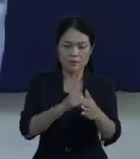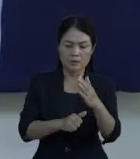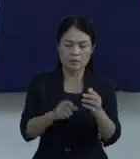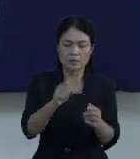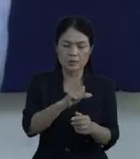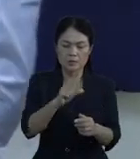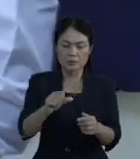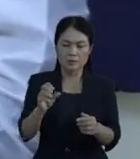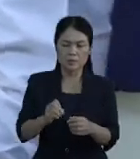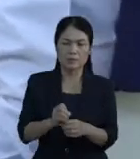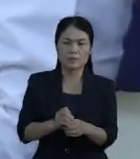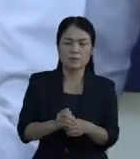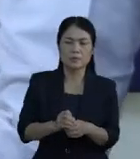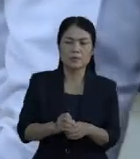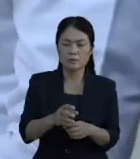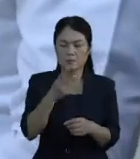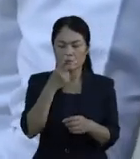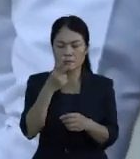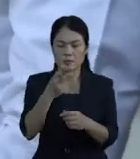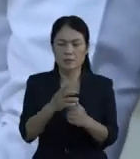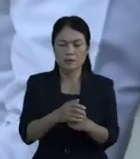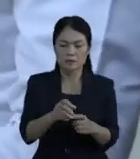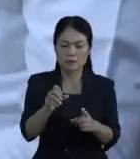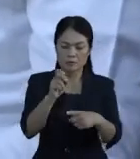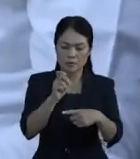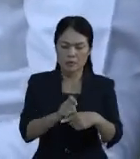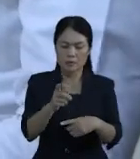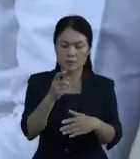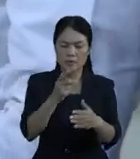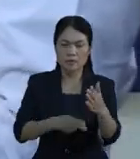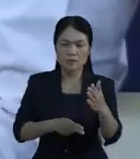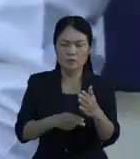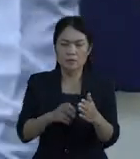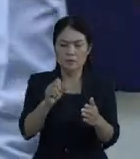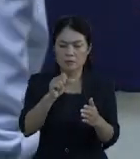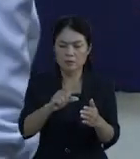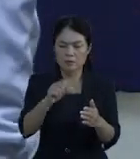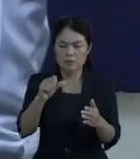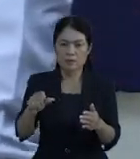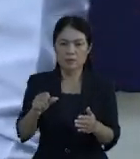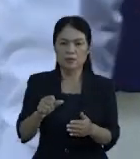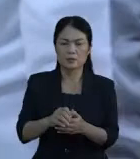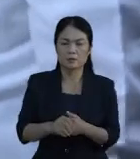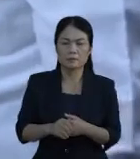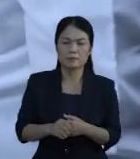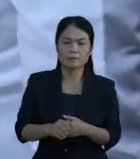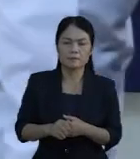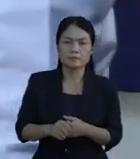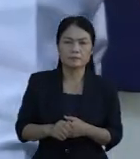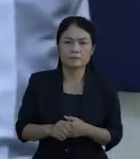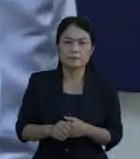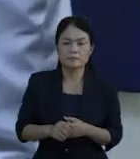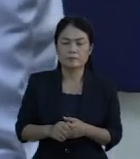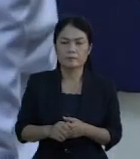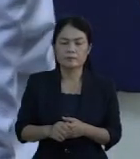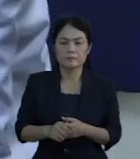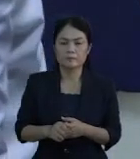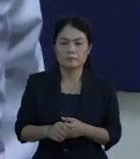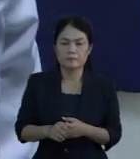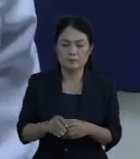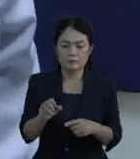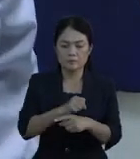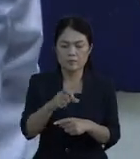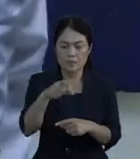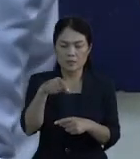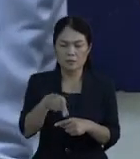hái bằng cốt tung sàn cái ao mưa tung ấy con và tung mờn và con mưa tới từ thằng lùm hạt